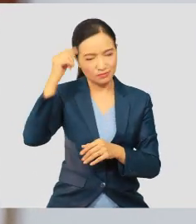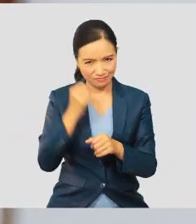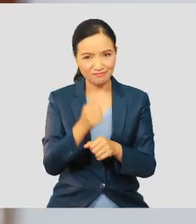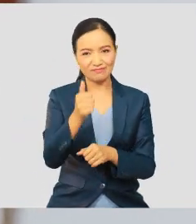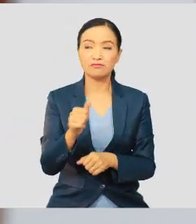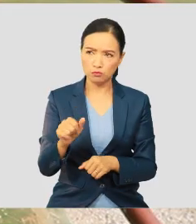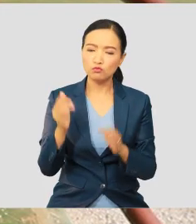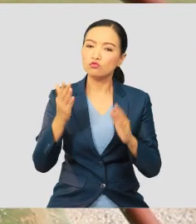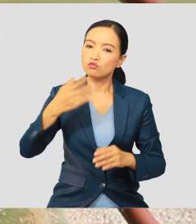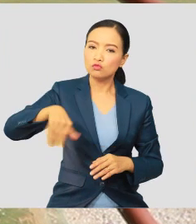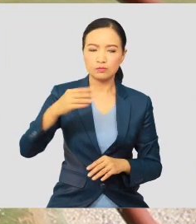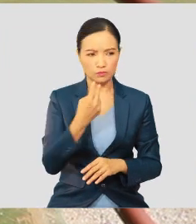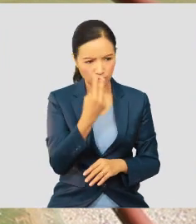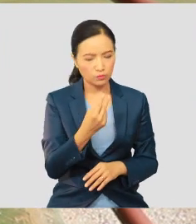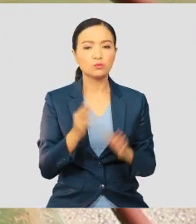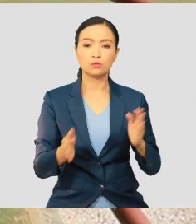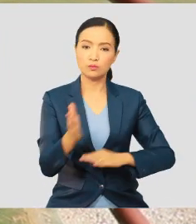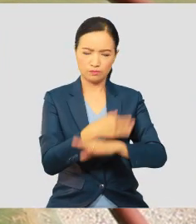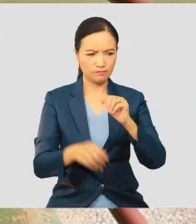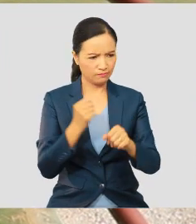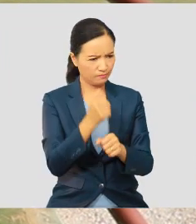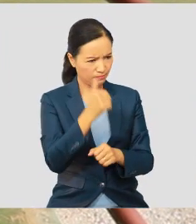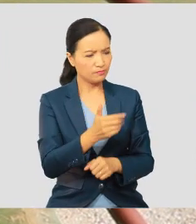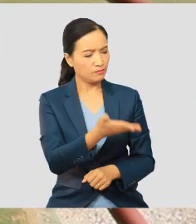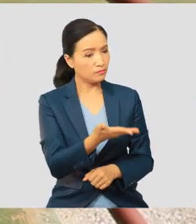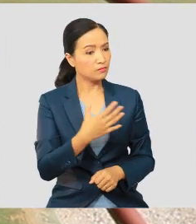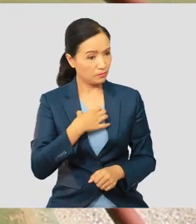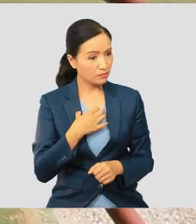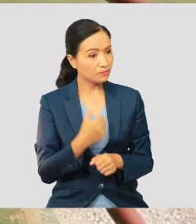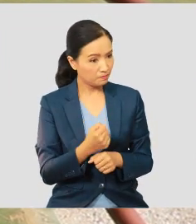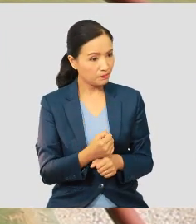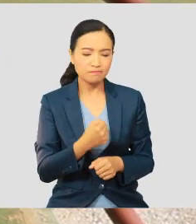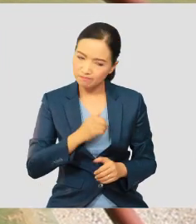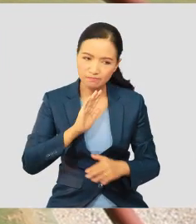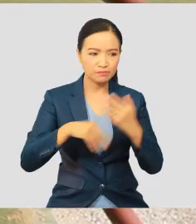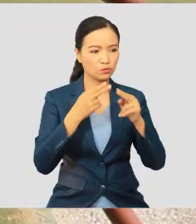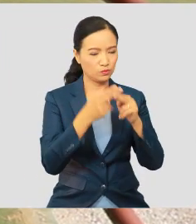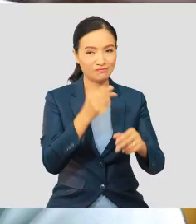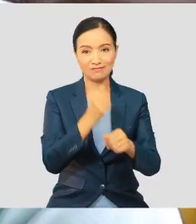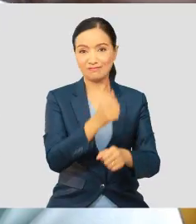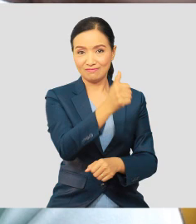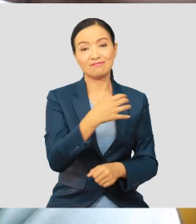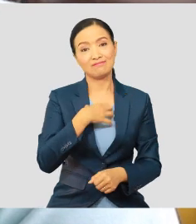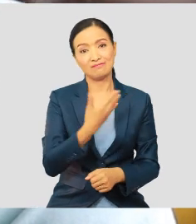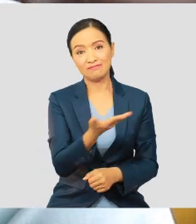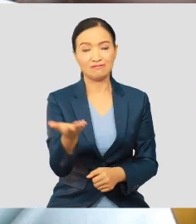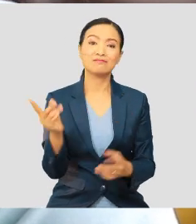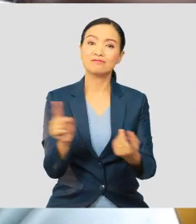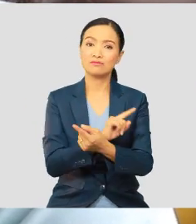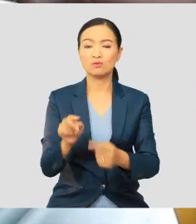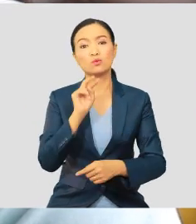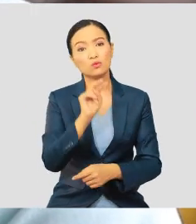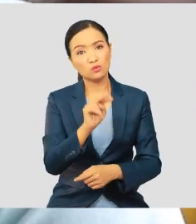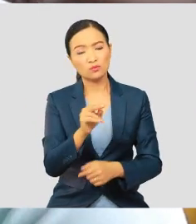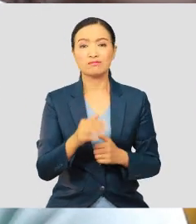างเงี้ยค่ะก็อยากให้เขามองว่าทำได้สิเราอยากทำแล้วก็เราก็พยายามพัฒนาตัวเองมาให้ทำได้แล้วก็อยากให้สังคมมองเห็น